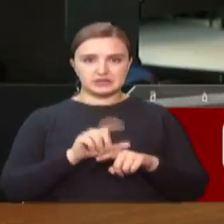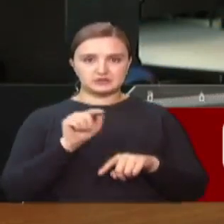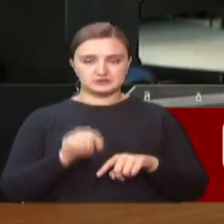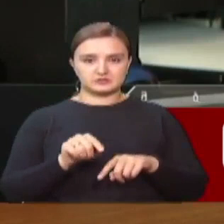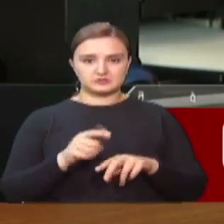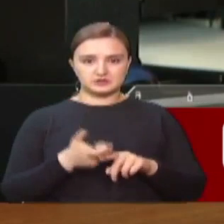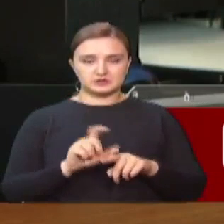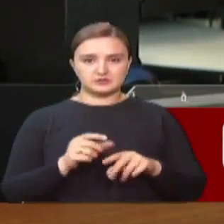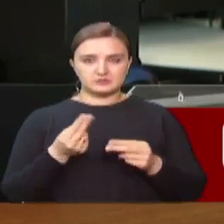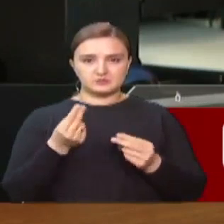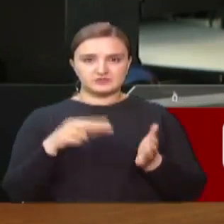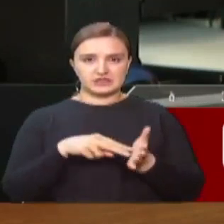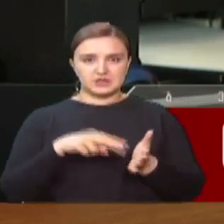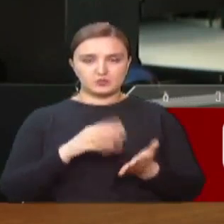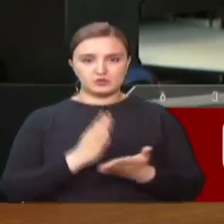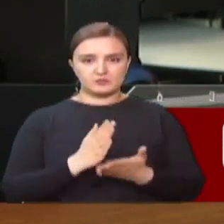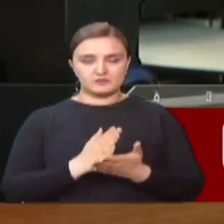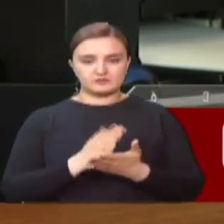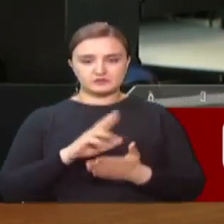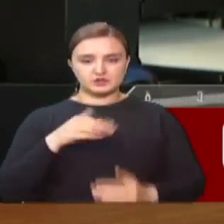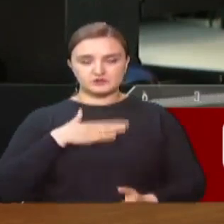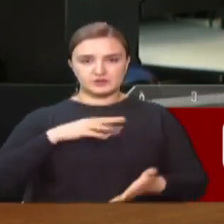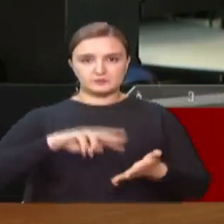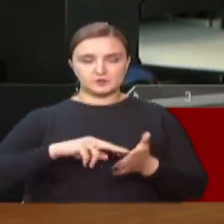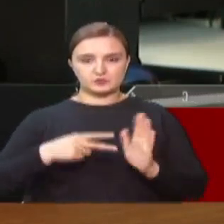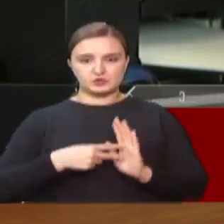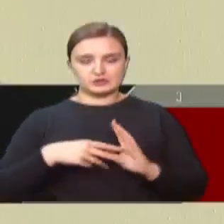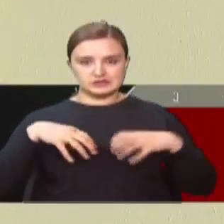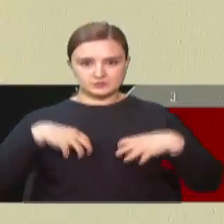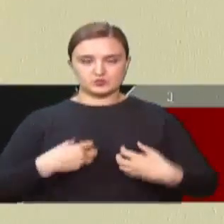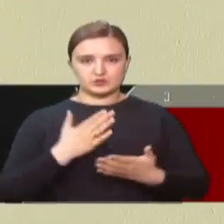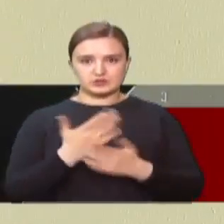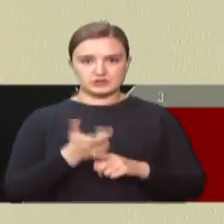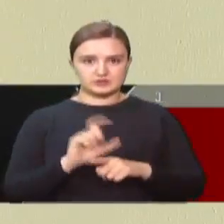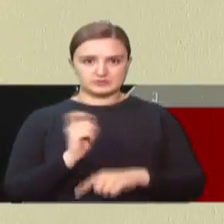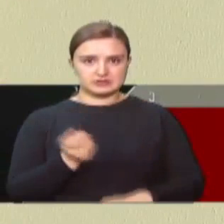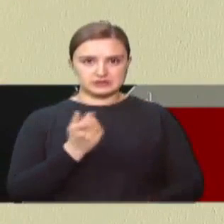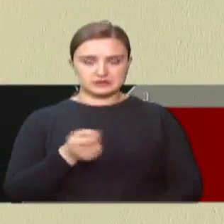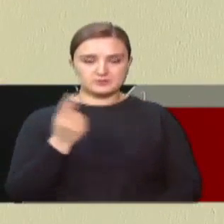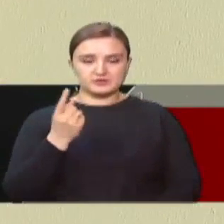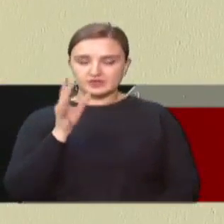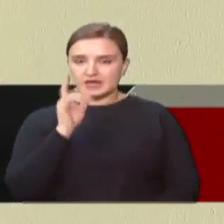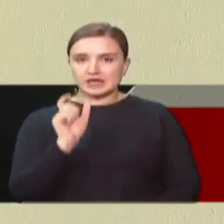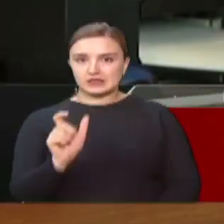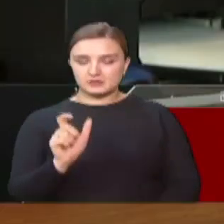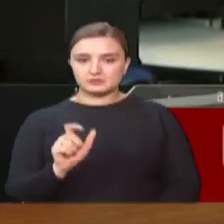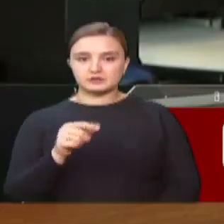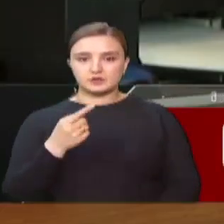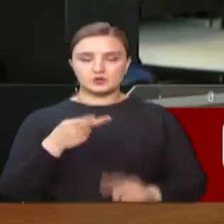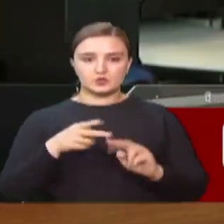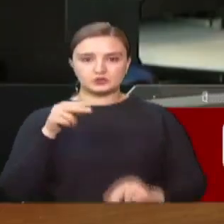ჯდება, საკმაოდ დიდ ღირებულებაზე გავდივართ და ჩვენი ბიუჯეტი სამწუხაროდ არის ძალიან მწირი. პირველ ეტაპზე, პირველ წელს,